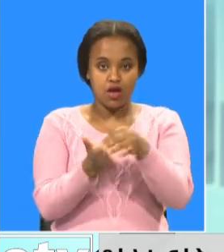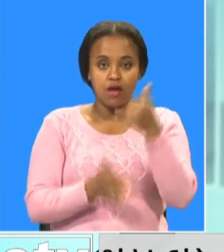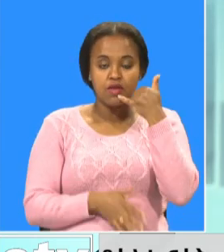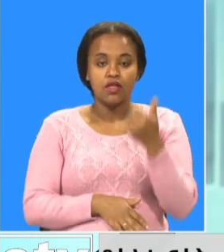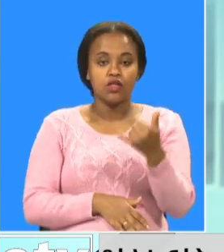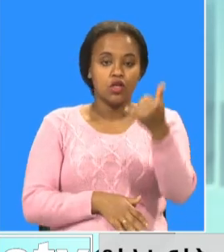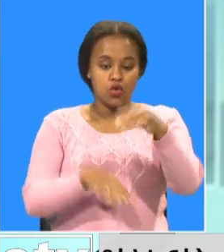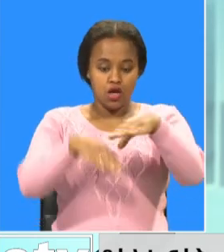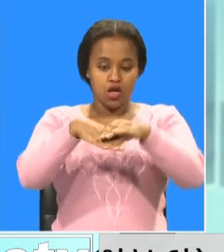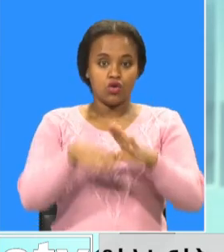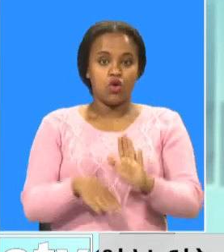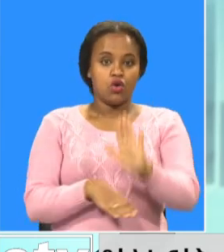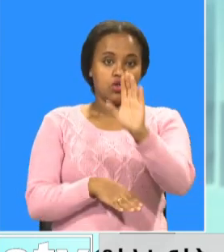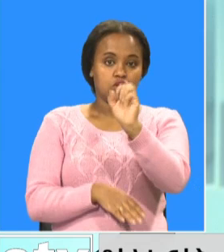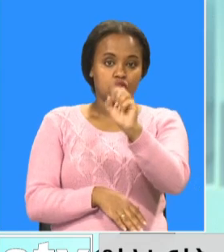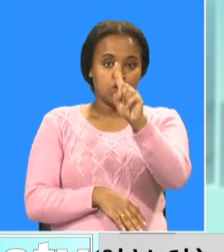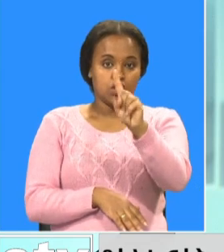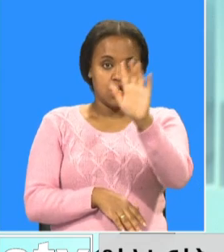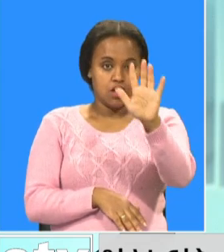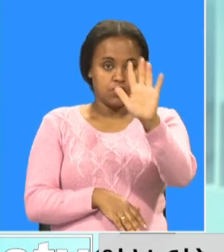ስልኩን አስተዋውቃችኋለሁ።